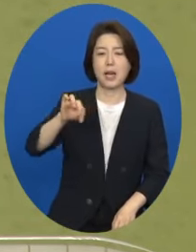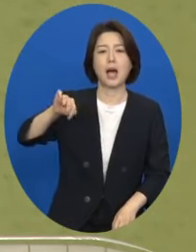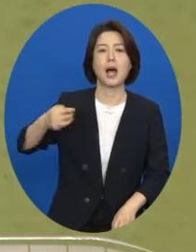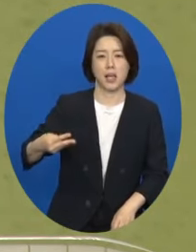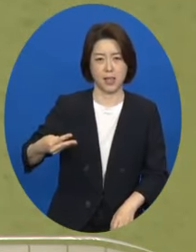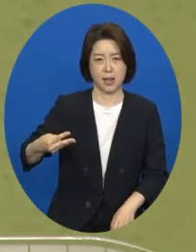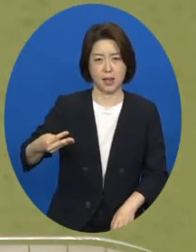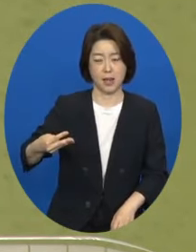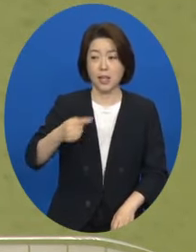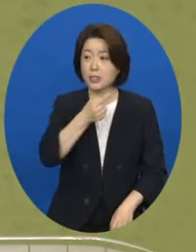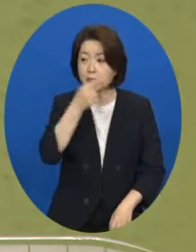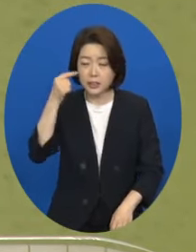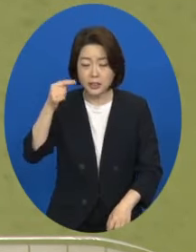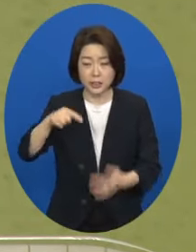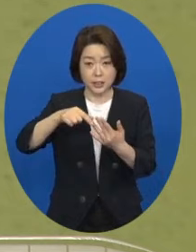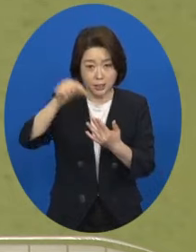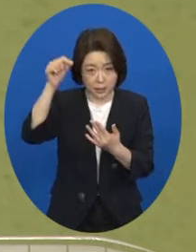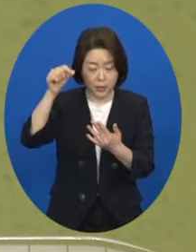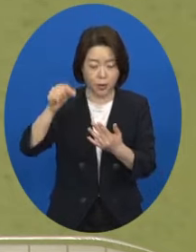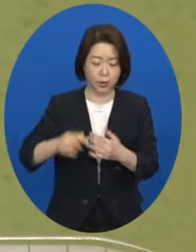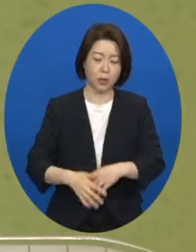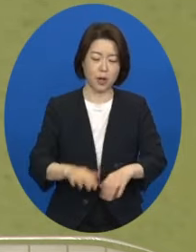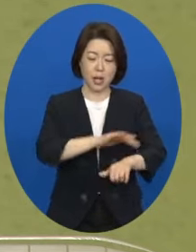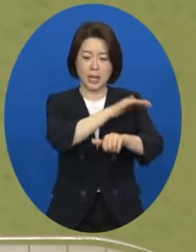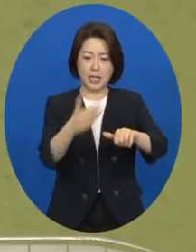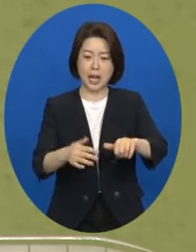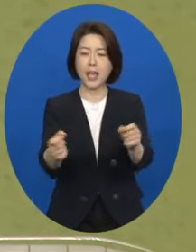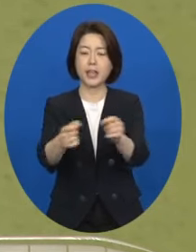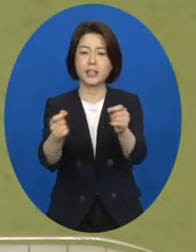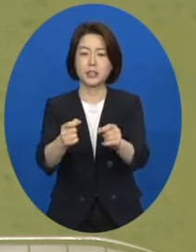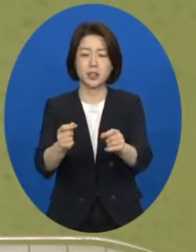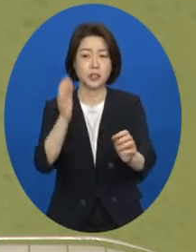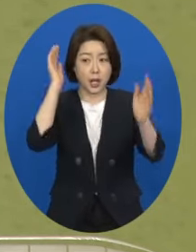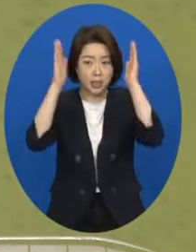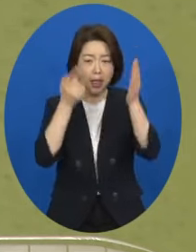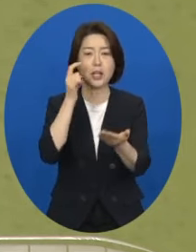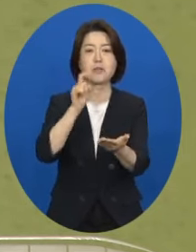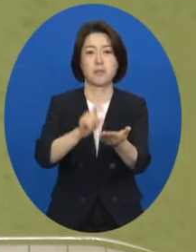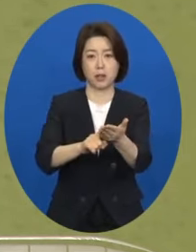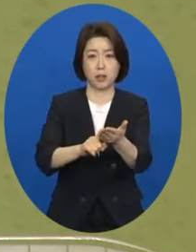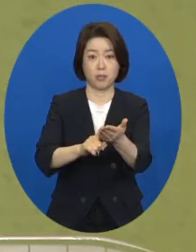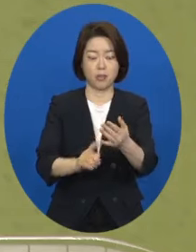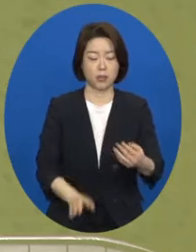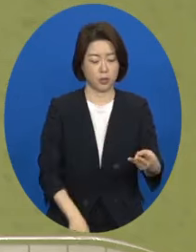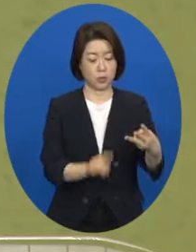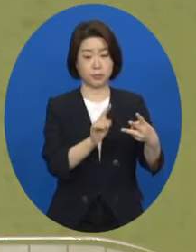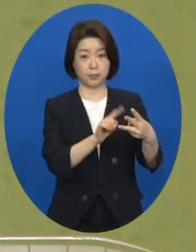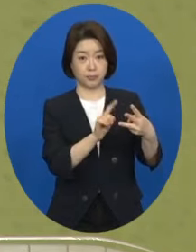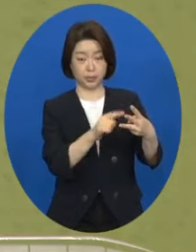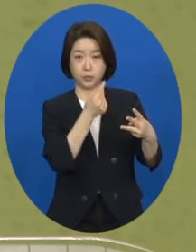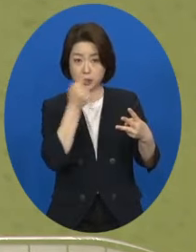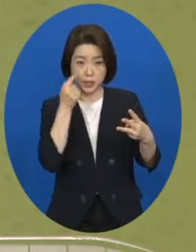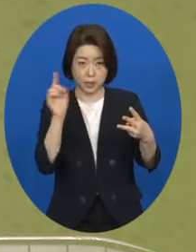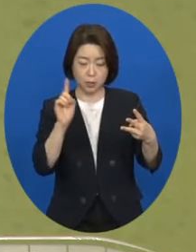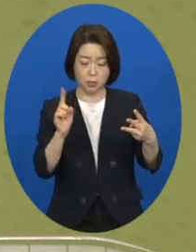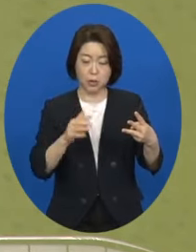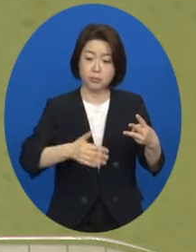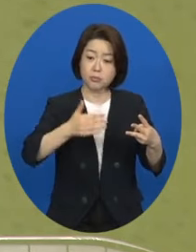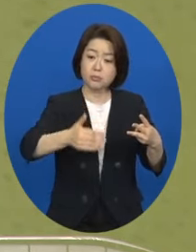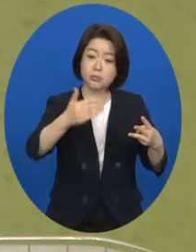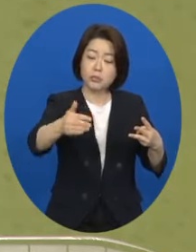무덤을 보여주시는 거예요. 거기에서 당나귀들을 찾게 된다는 거죠. 첫 번째 증거고, 이걸로 모자라죠. 두 번째 증거가, 더 가다